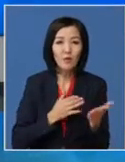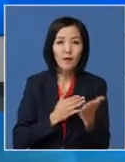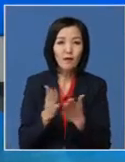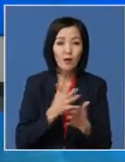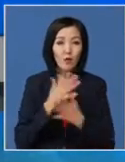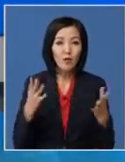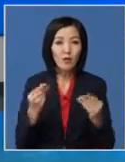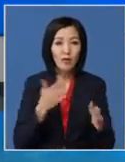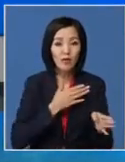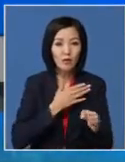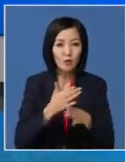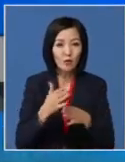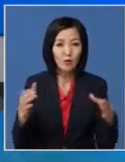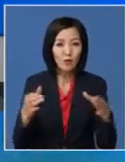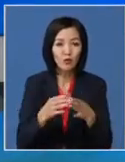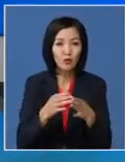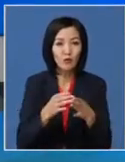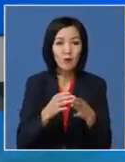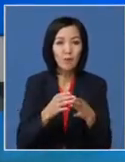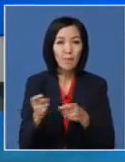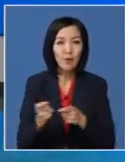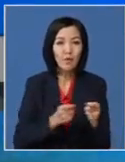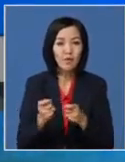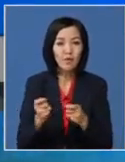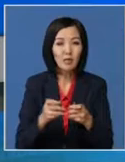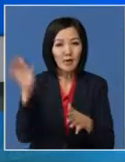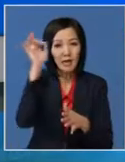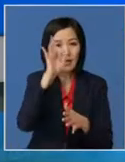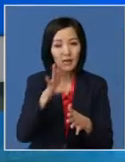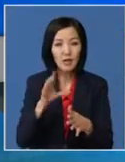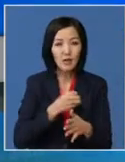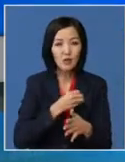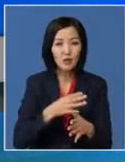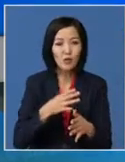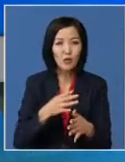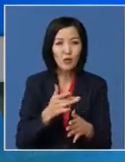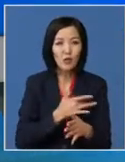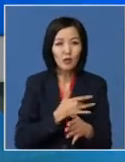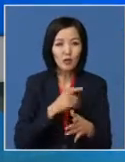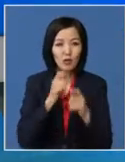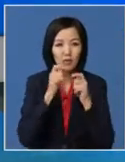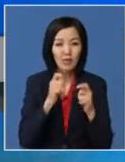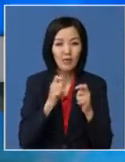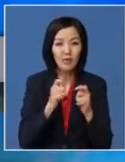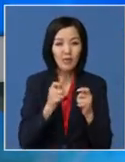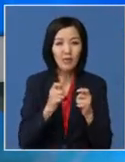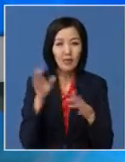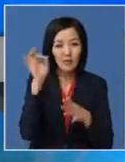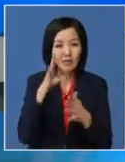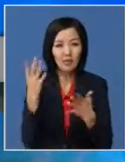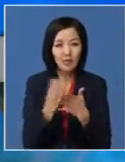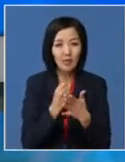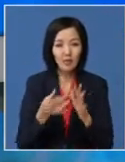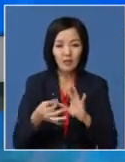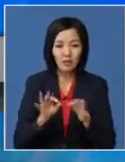бағытқа қомақты қаражат бөлінген. Ұжым басшылығы мәртебелі атаққа Жомарт Жүрек сыйлығының лауреаттарын марапаттау рәсімінде ие болды.